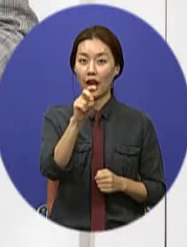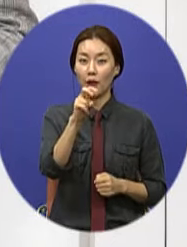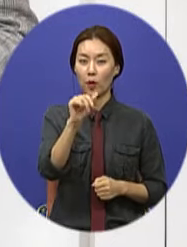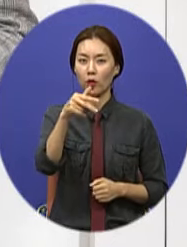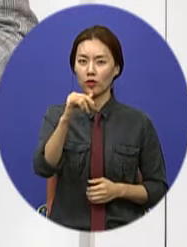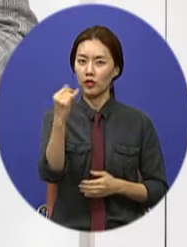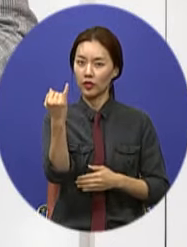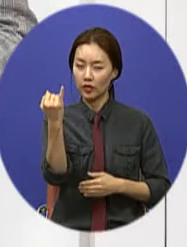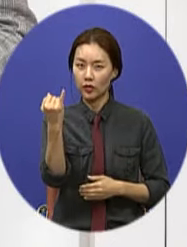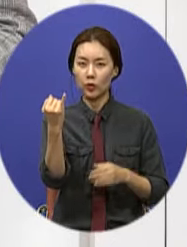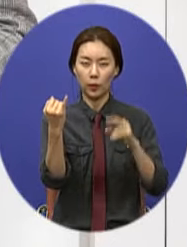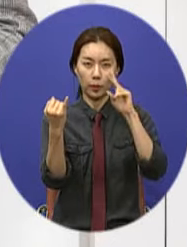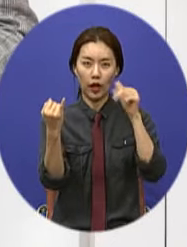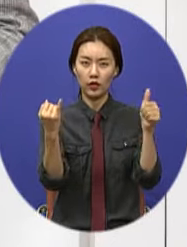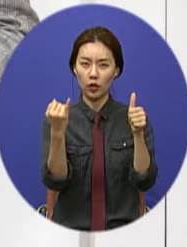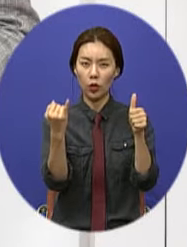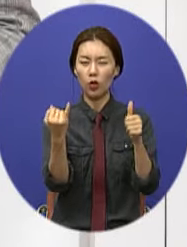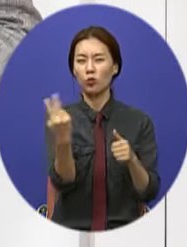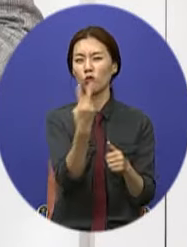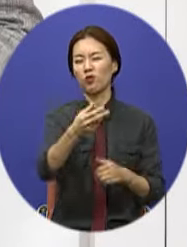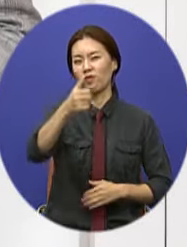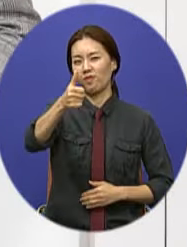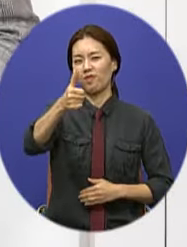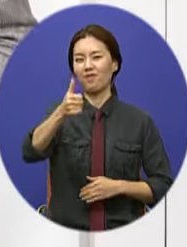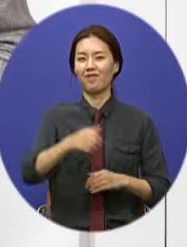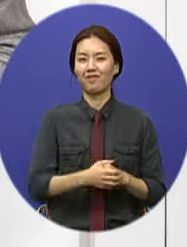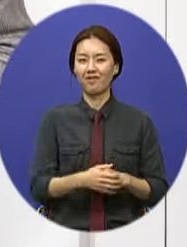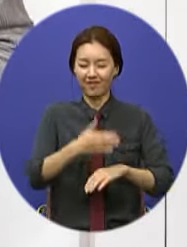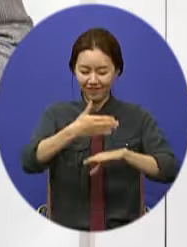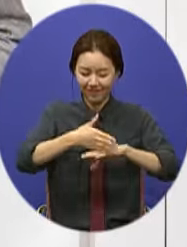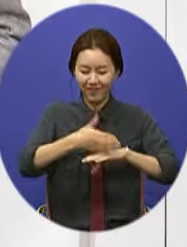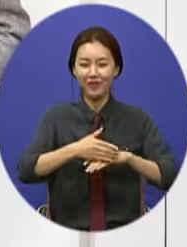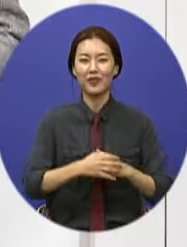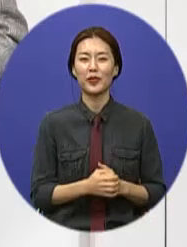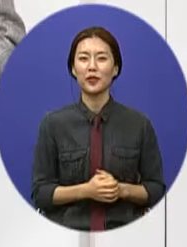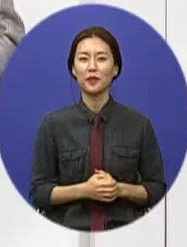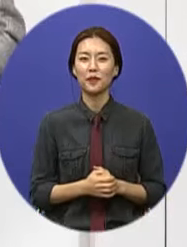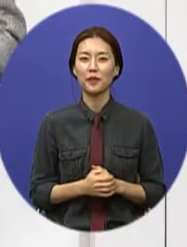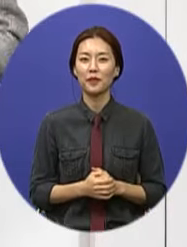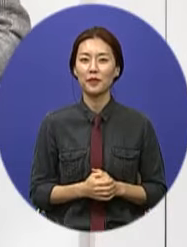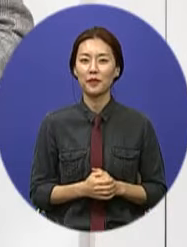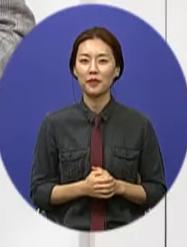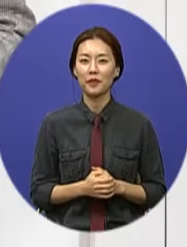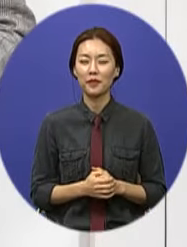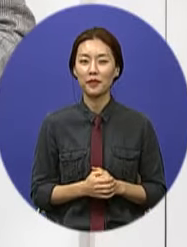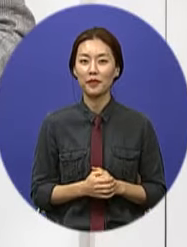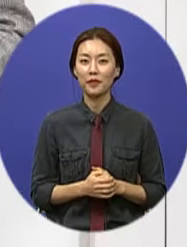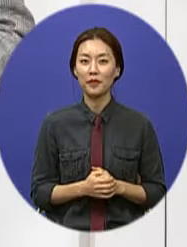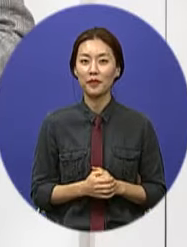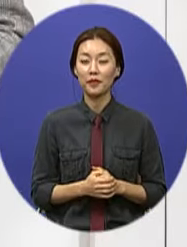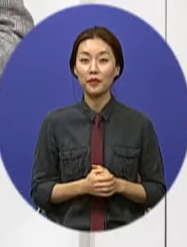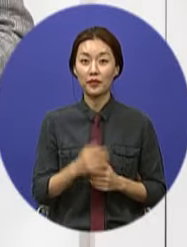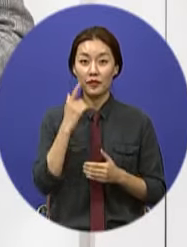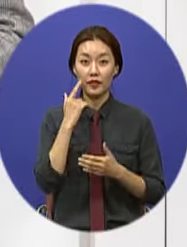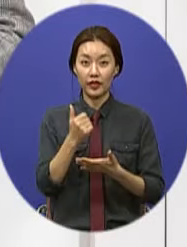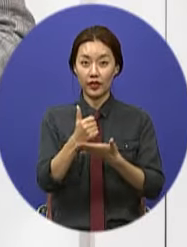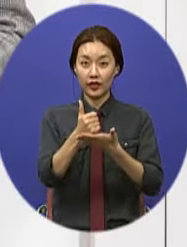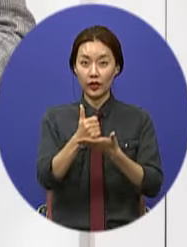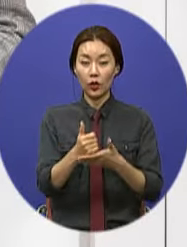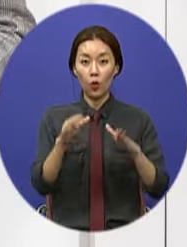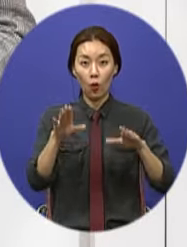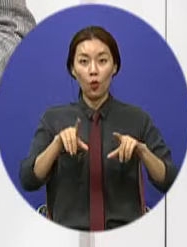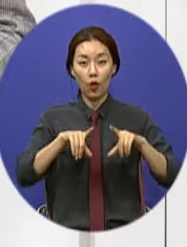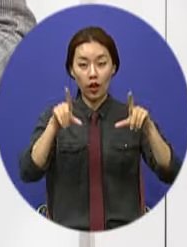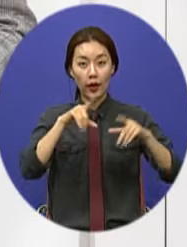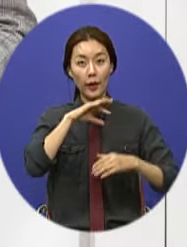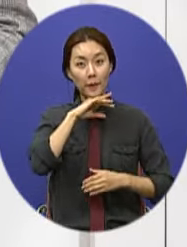하맹기님하고 박재근님이 제 왕입니다요. 아유, 감사합니다. 감사합니다. 네. 우리 아버님 올해